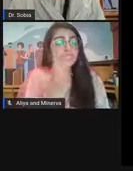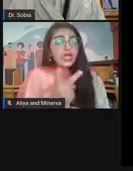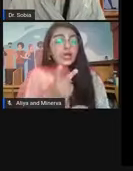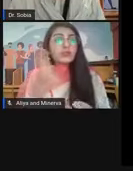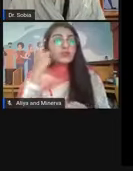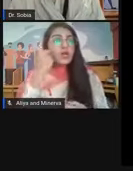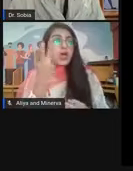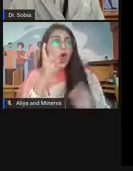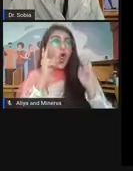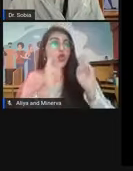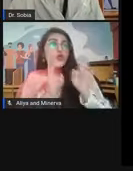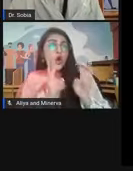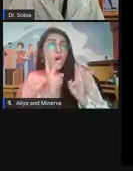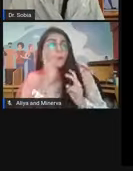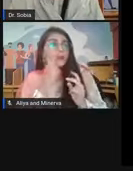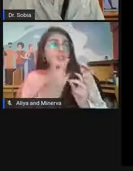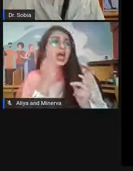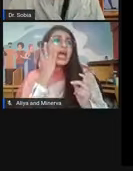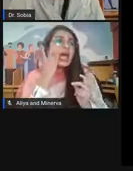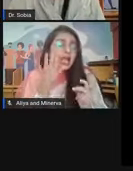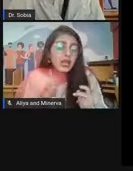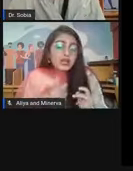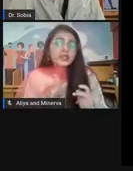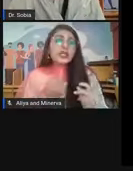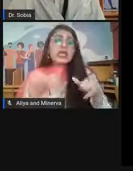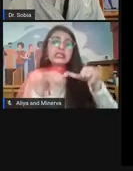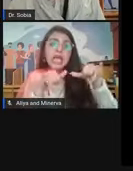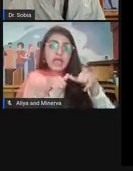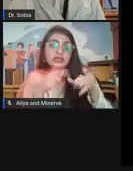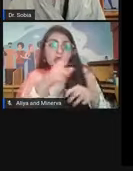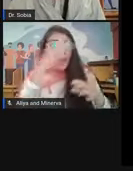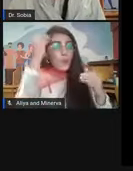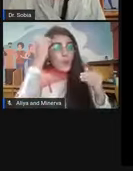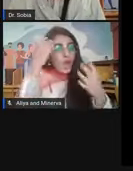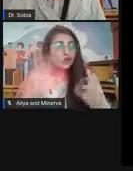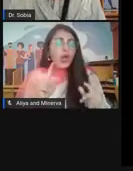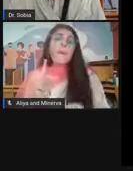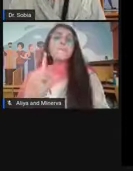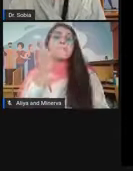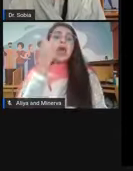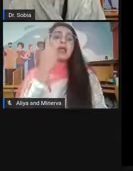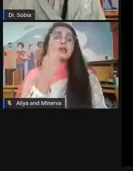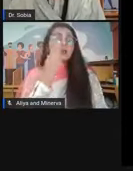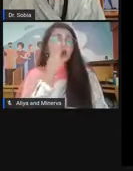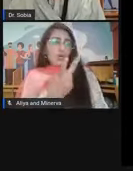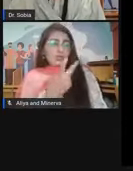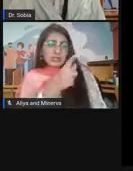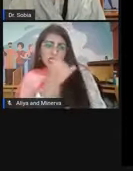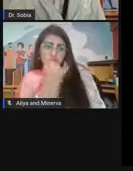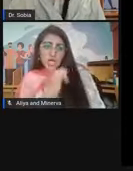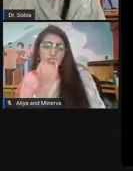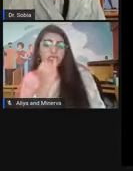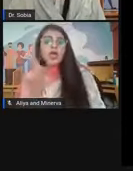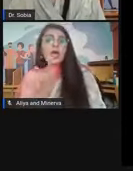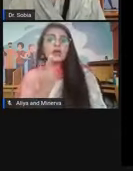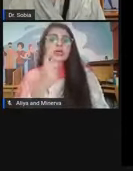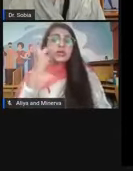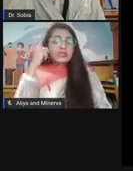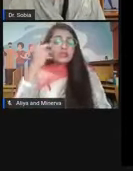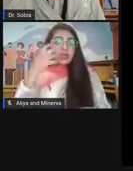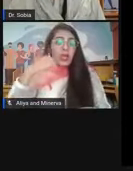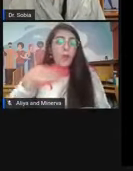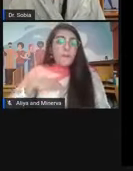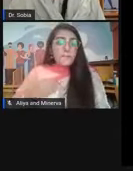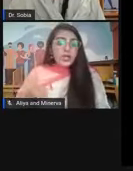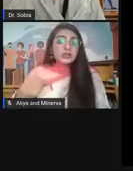योर ब्रेस्ट. फिर हम बात करते हैं सिम्टम की. हमारा पहला सिम्टम है हार्डनेस या ब्रेस्ट में किसी किस्म